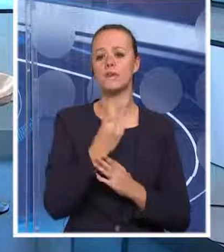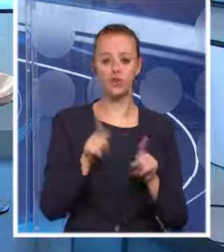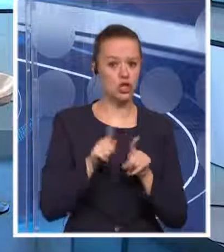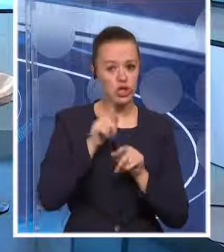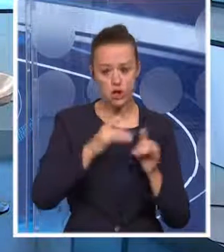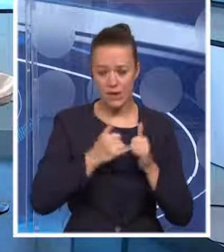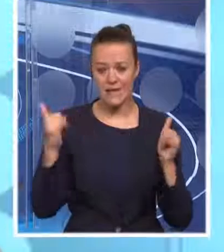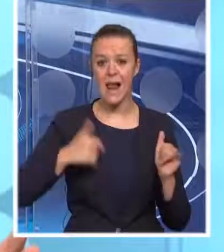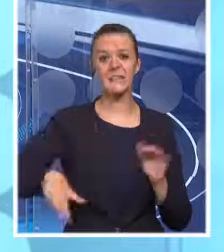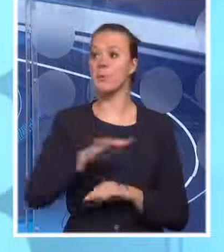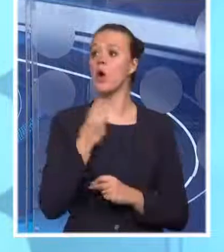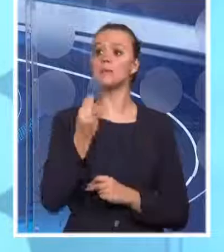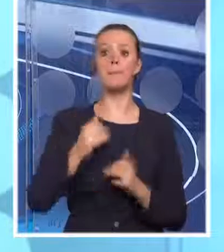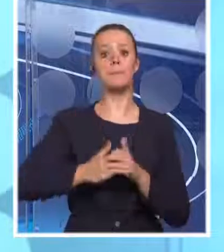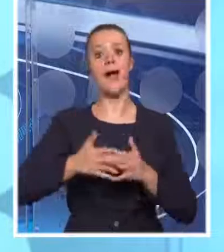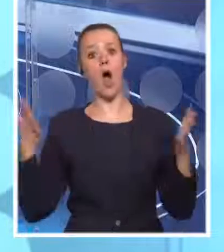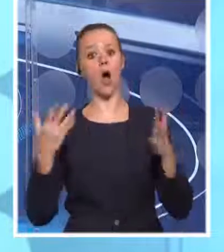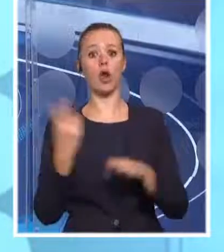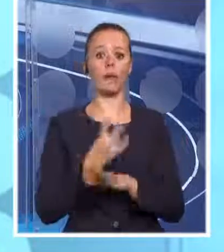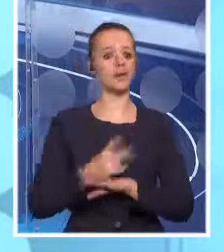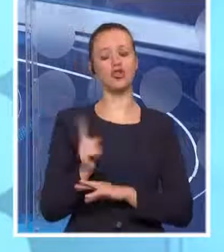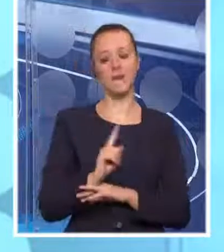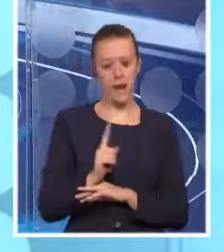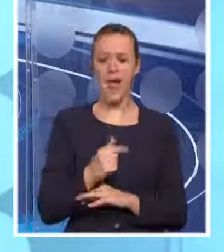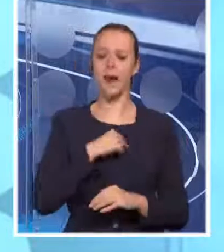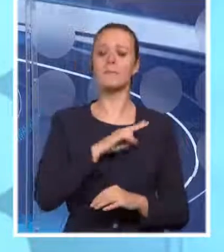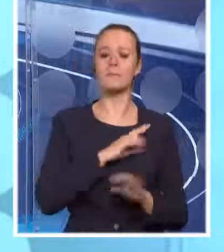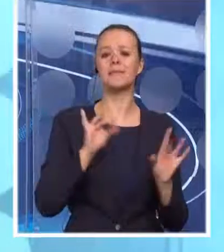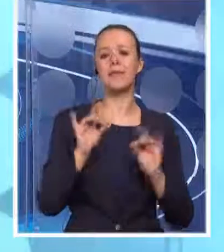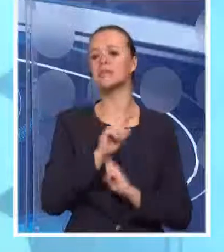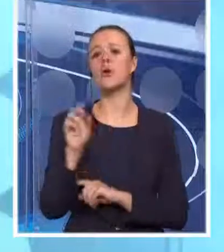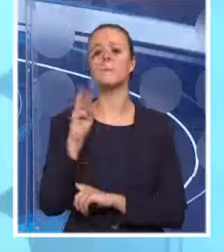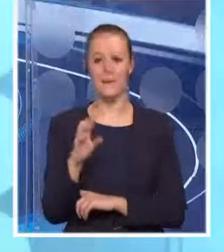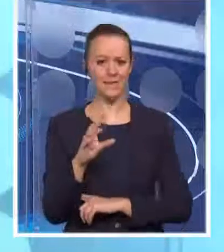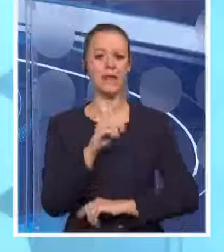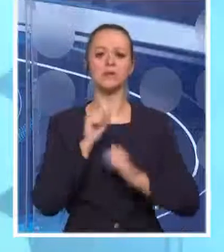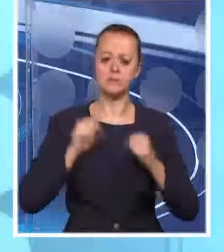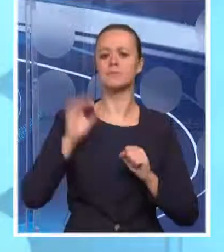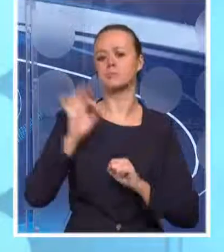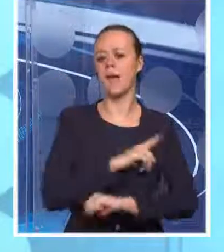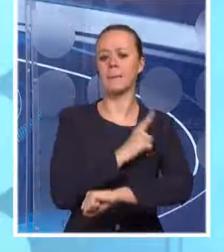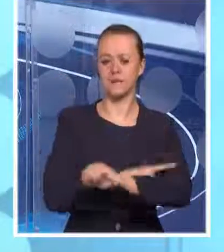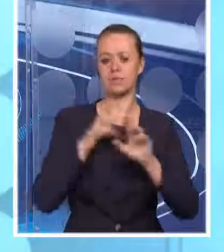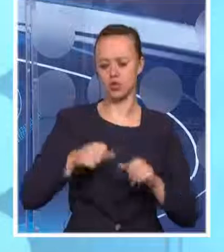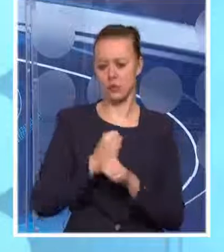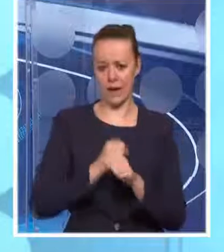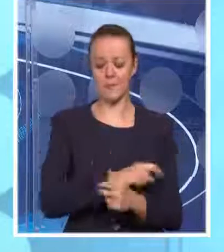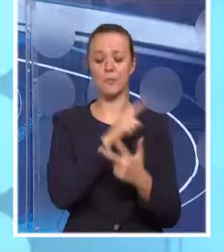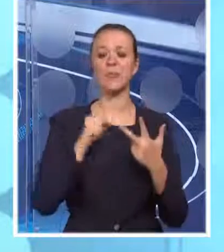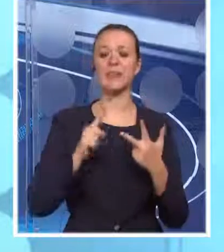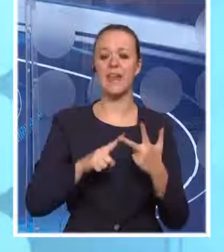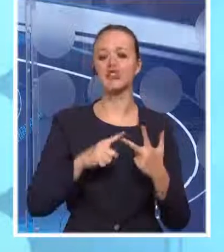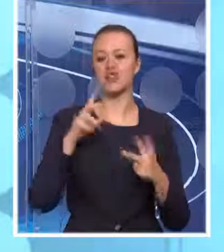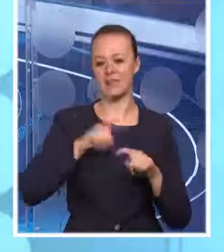kapaciteta. Nije Srbija sad ogromna zemlja, ali sa 10-15 ozbiljnih kapaciteta možemo da radimo. I treća stvar tiče se žena, takozvanog